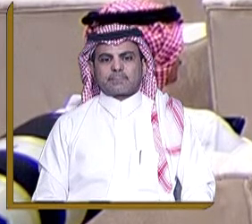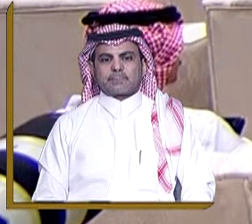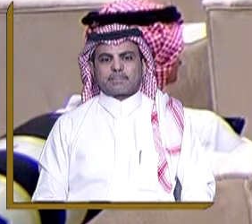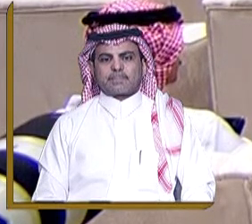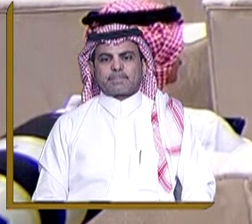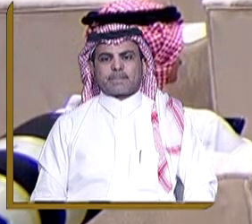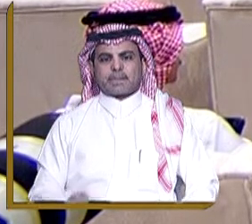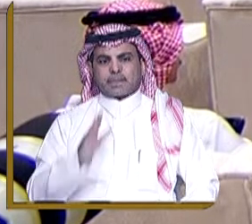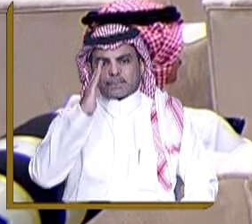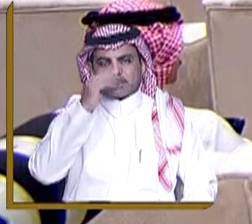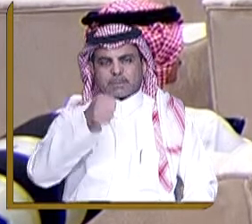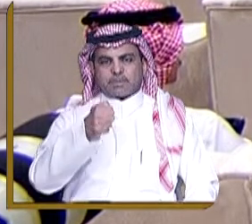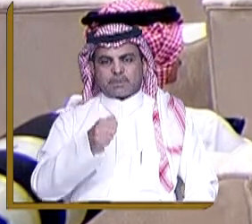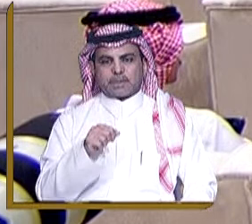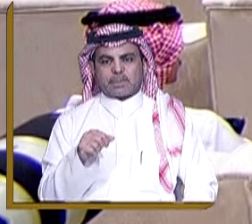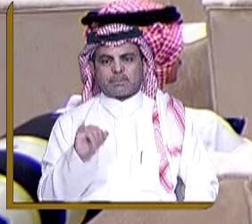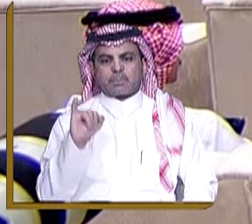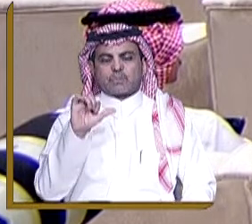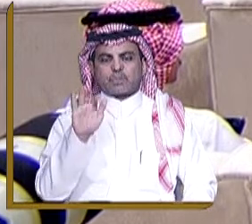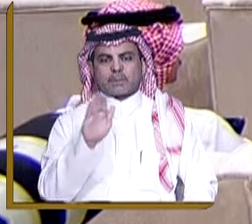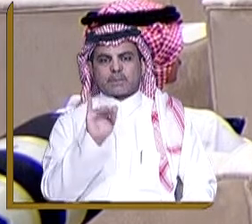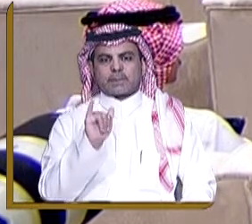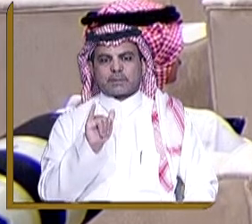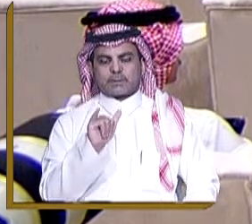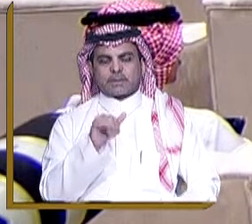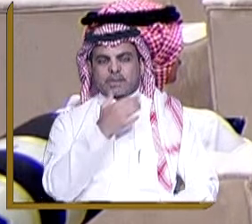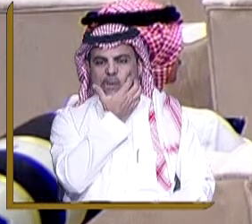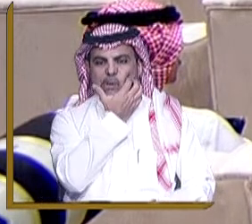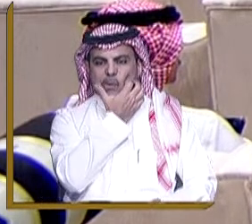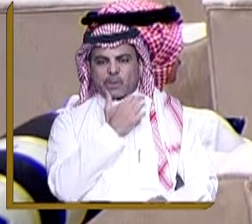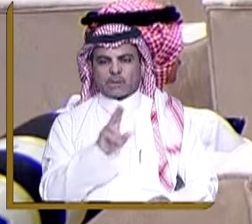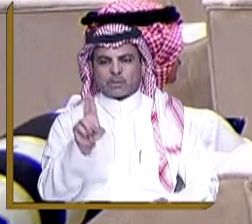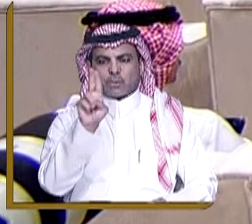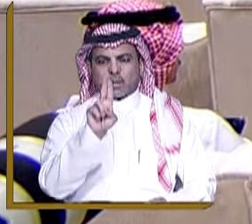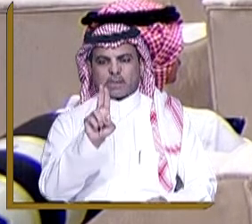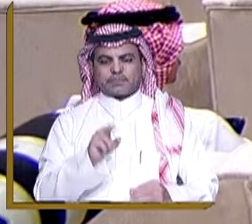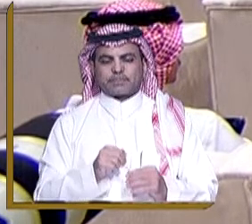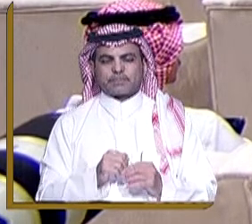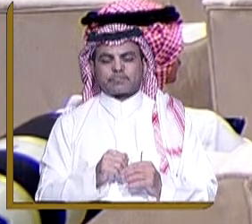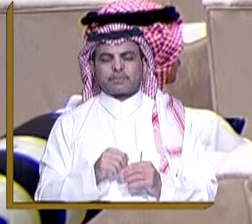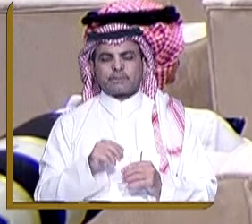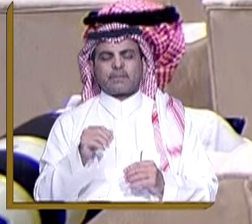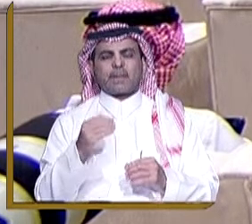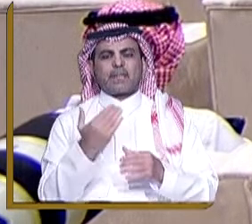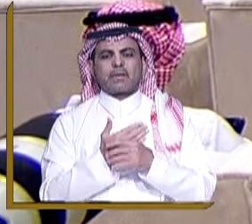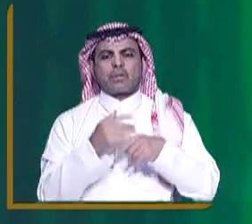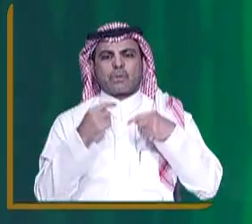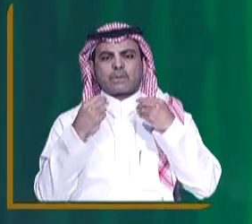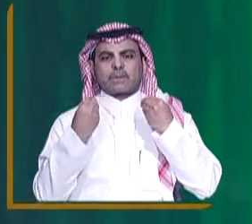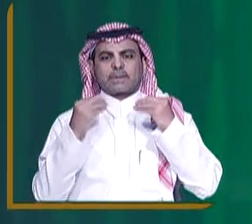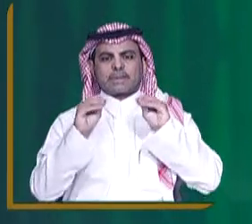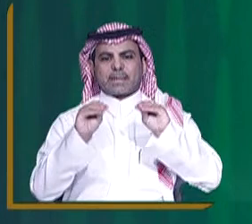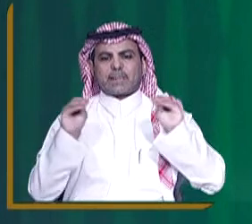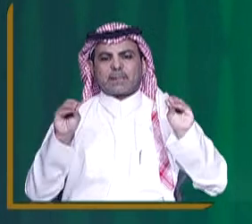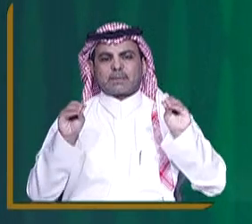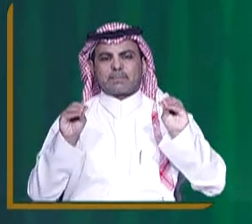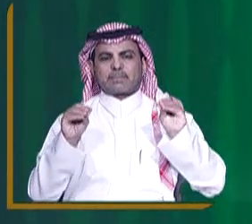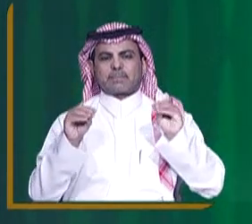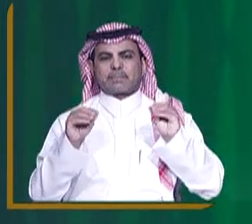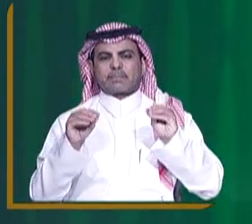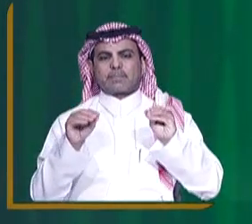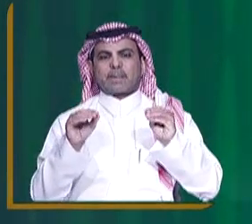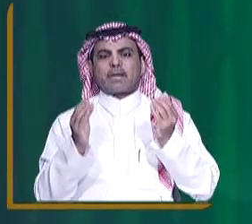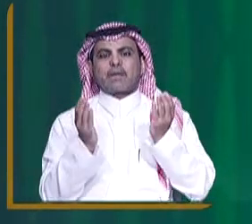السلام عليكم. وعليكم السلام. موسى الموسى، مجموعة روتانا. سؤالي لك مع الوزير عن ربط إدارات التعليم في المحافظات